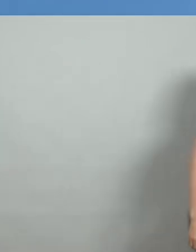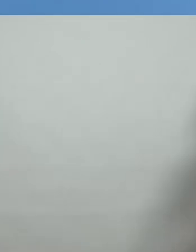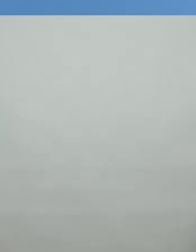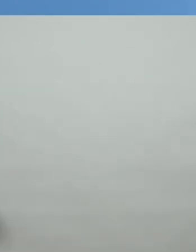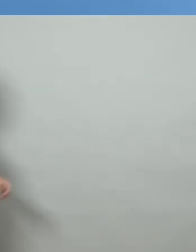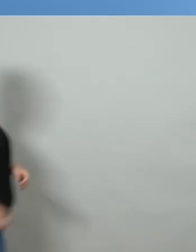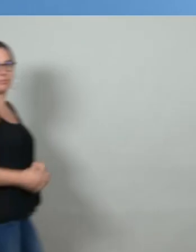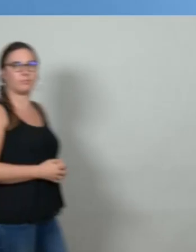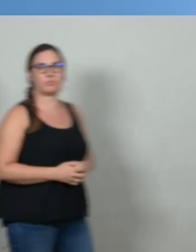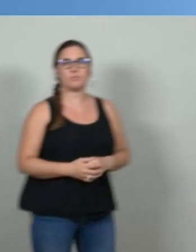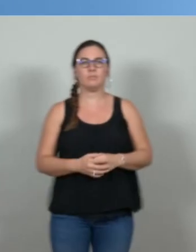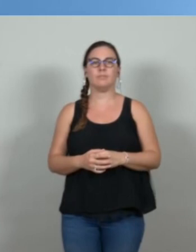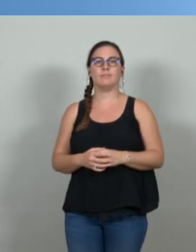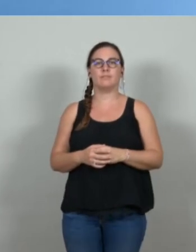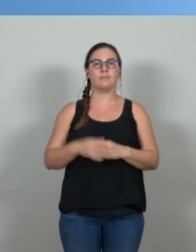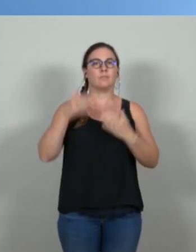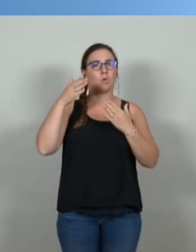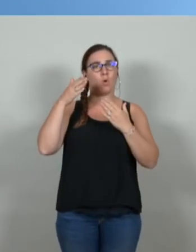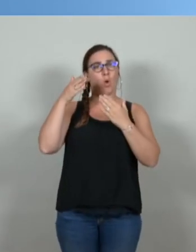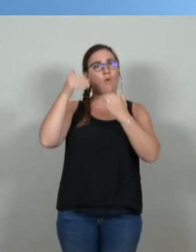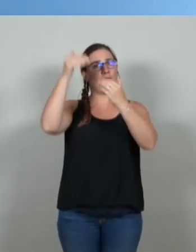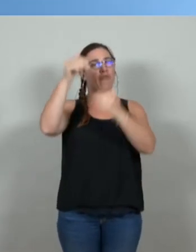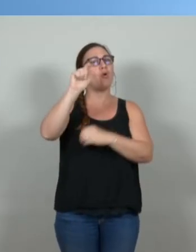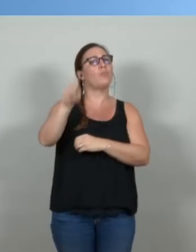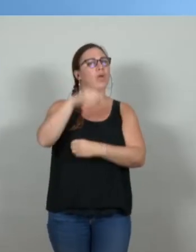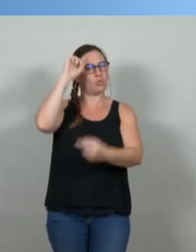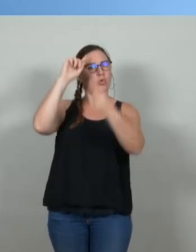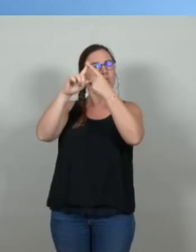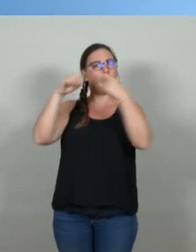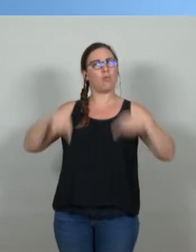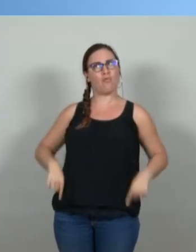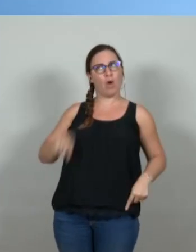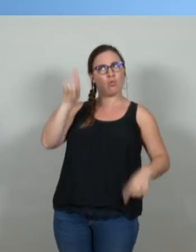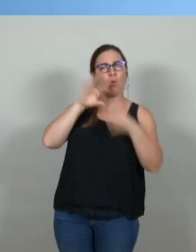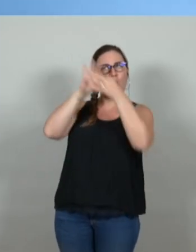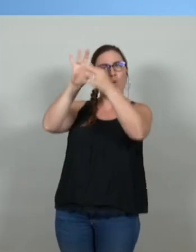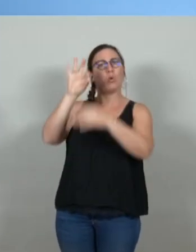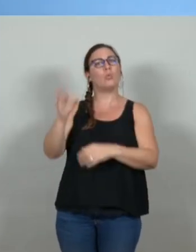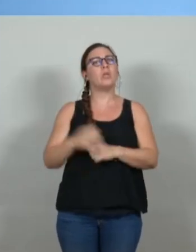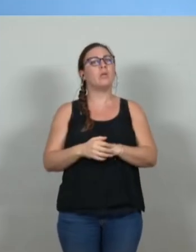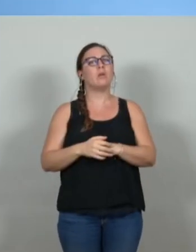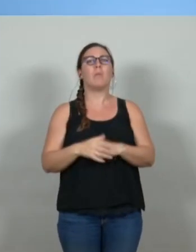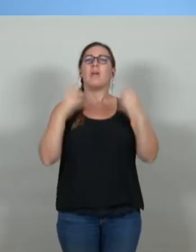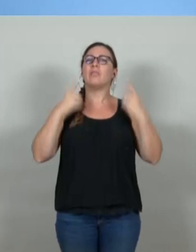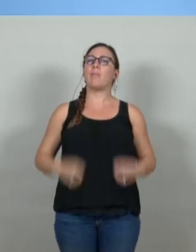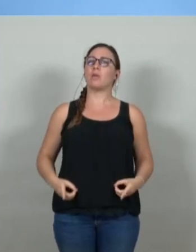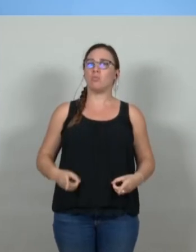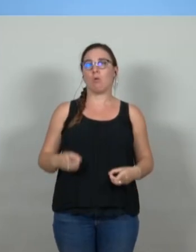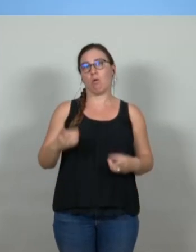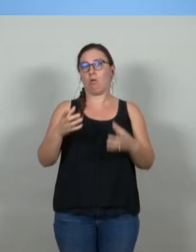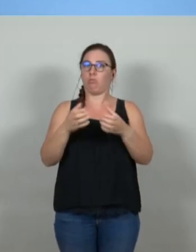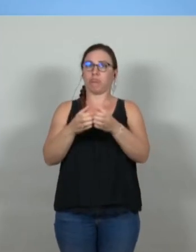un vœu dont le sujet relève certes du gouvernement mais sur lequel nos députés qui plus est celles et ceux de la majorité